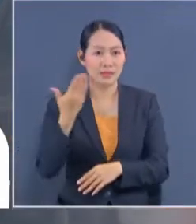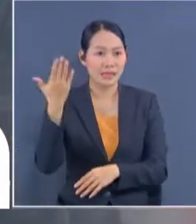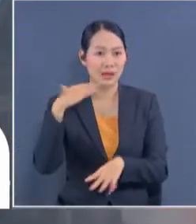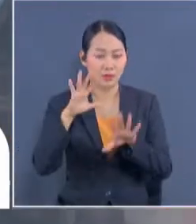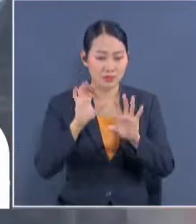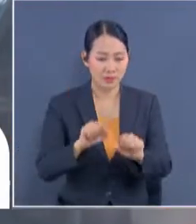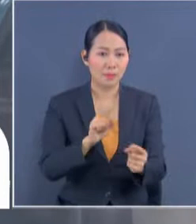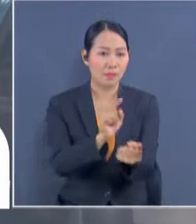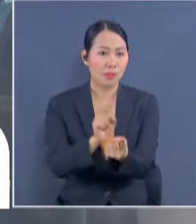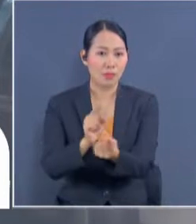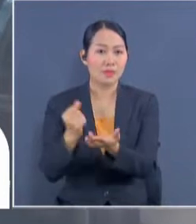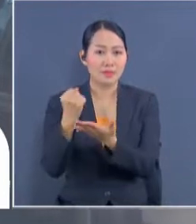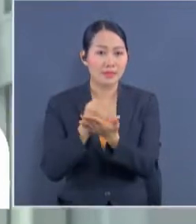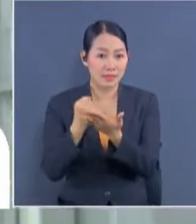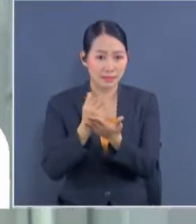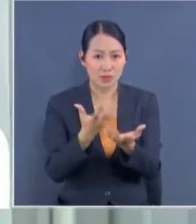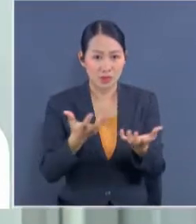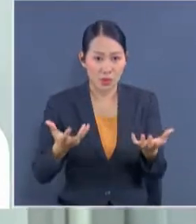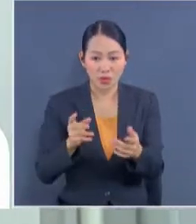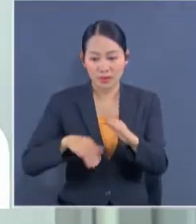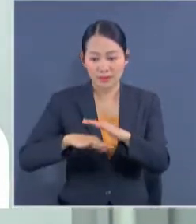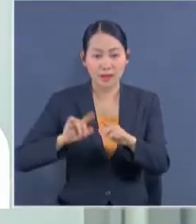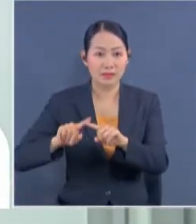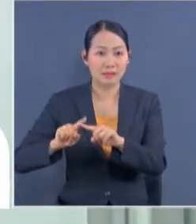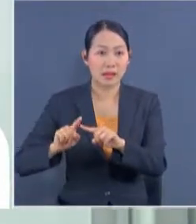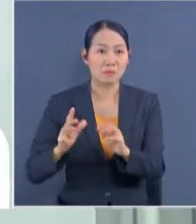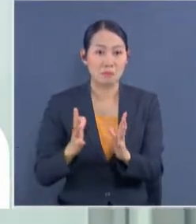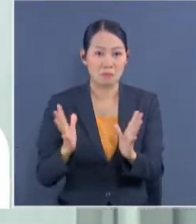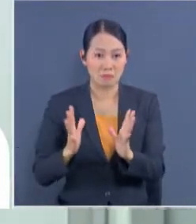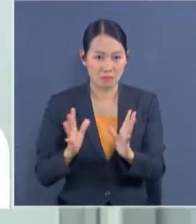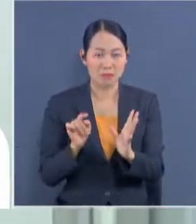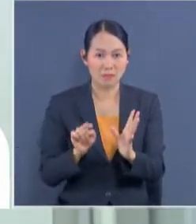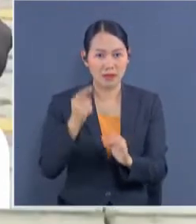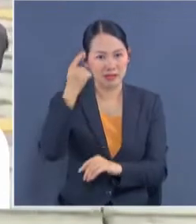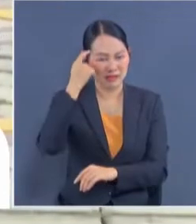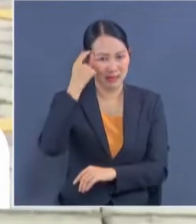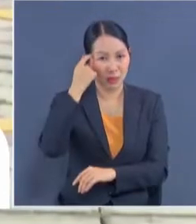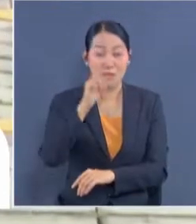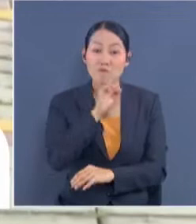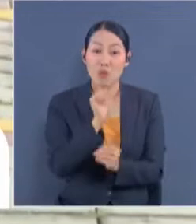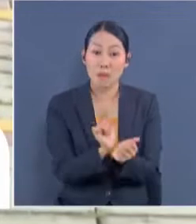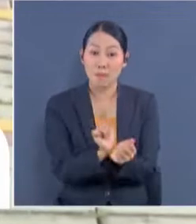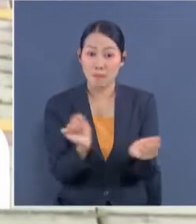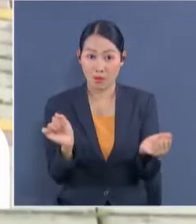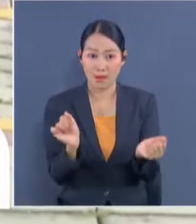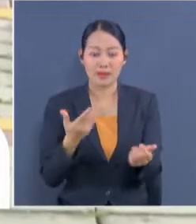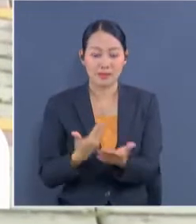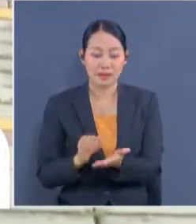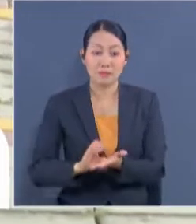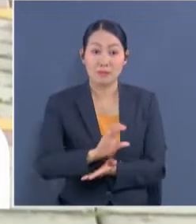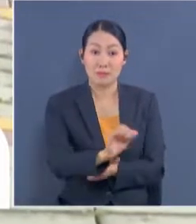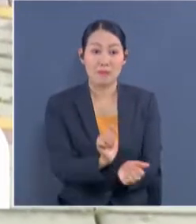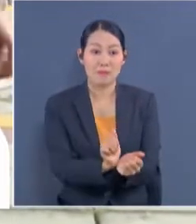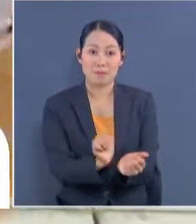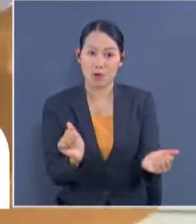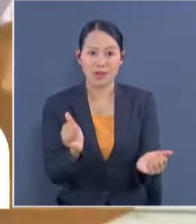มีเป็นจำนวนมากครับแล้วก็คดีดังกล่าวนี้มีอัตราโทษสูงถ้าหากว่าปล่อยไปก็เกรงว่าจะหลบหนีก่อนที่นายตู้ห่าวนั้น